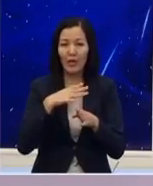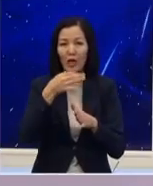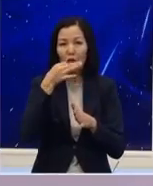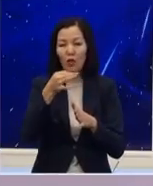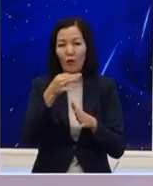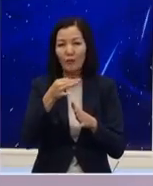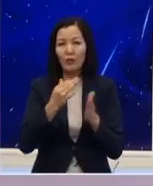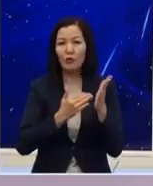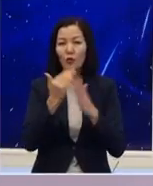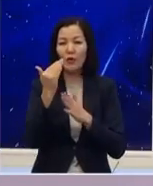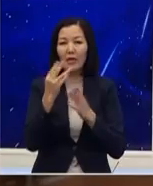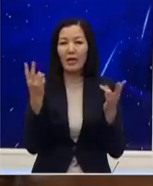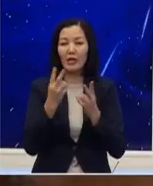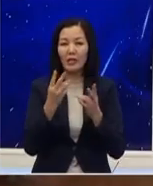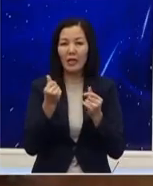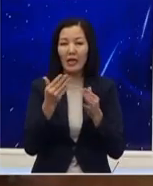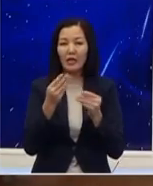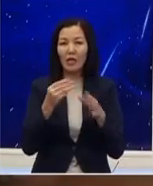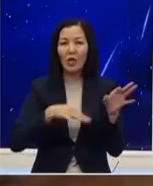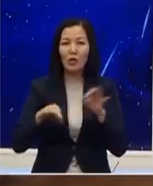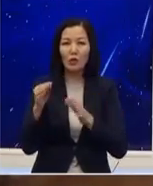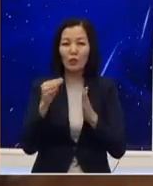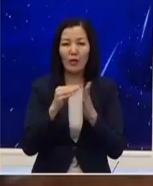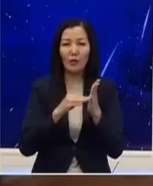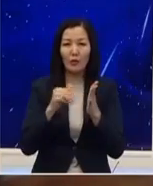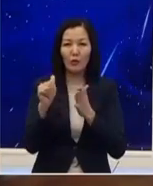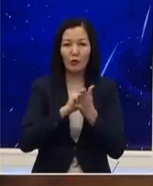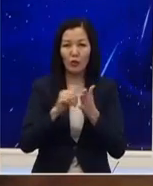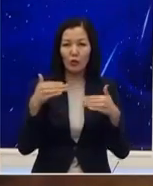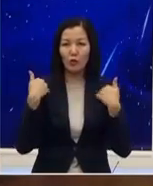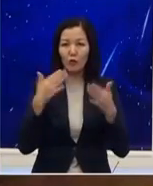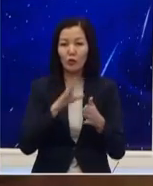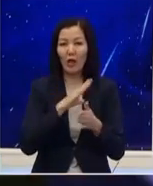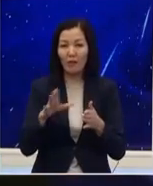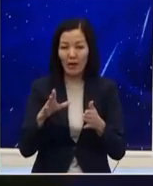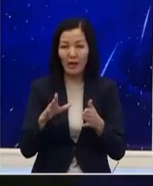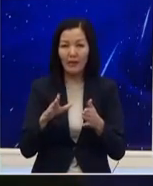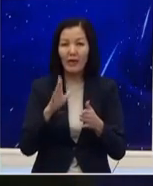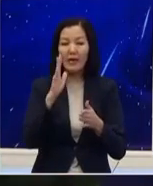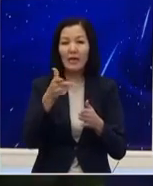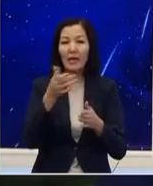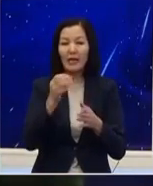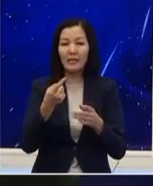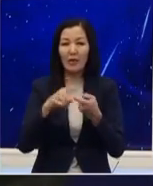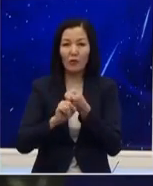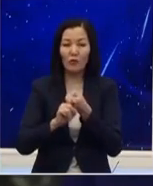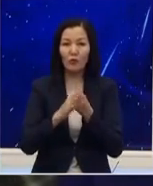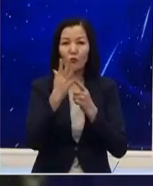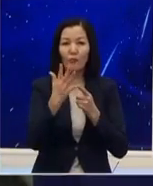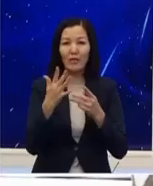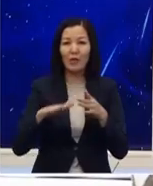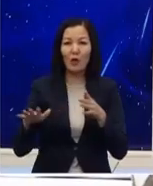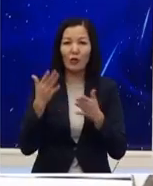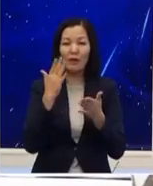Жауаптылар жоғары жаққа тиісті көлемде жобалық сметалық құжаттар ұсына алмаған. Ал алдыда әлі газ жеткізілуі тиіс 5 аудан